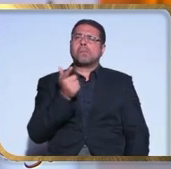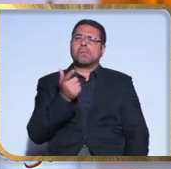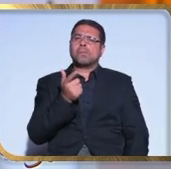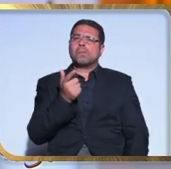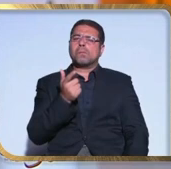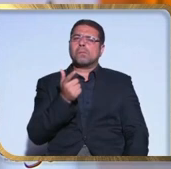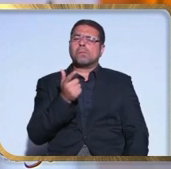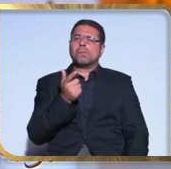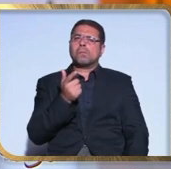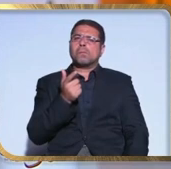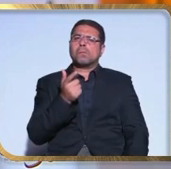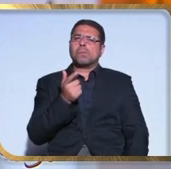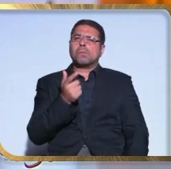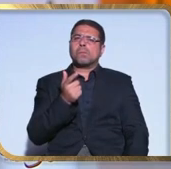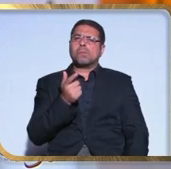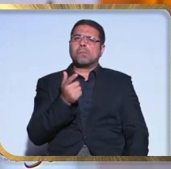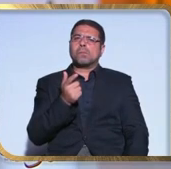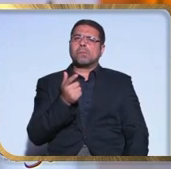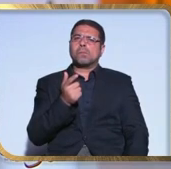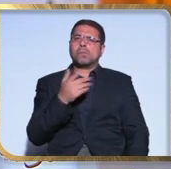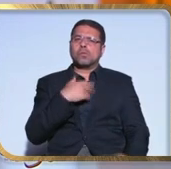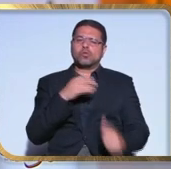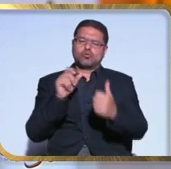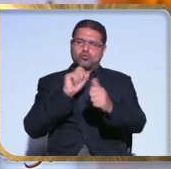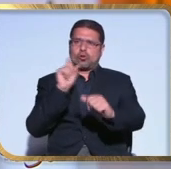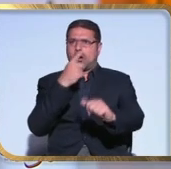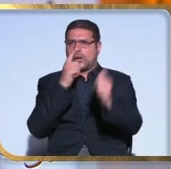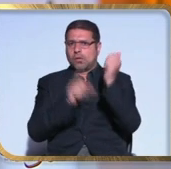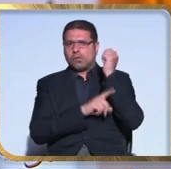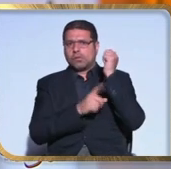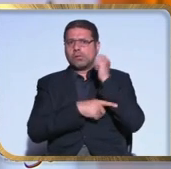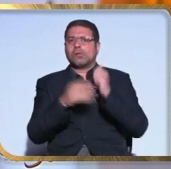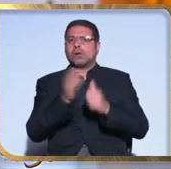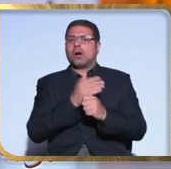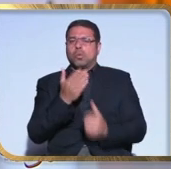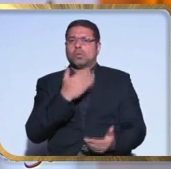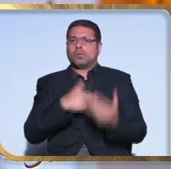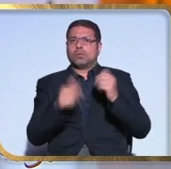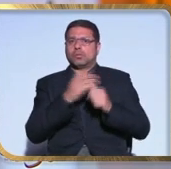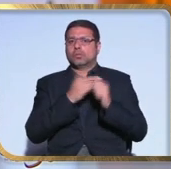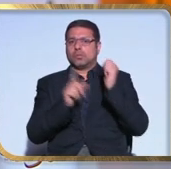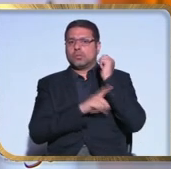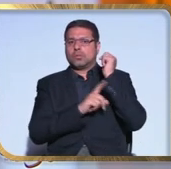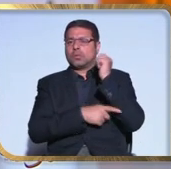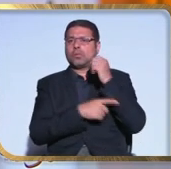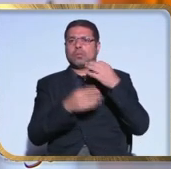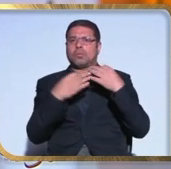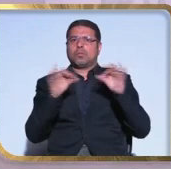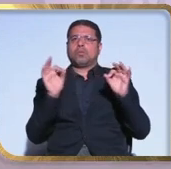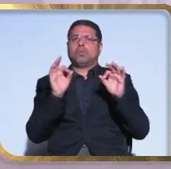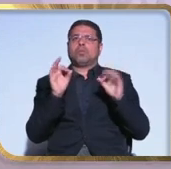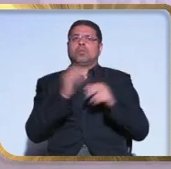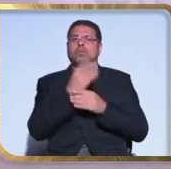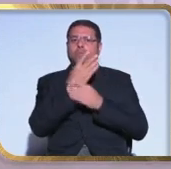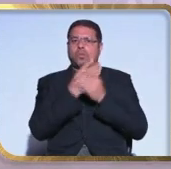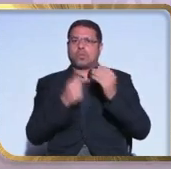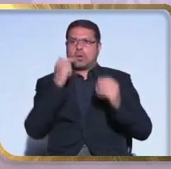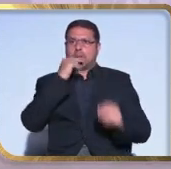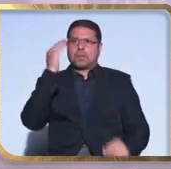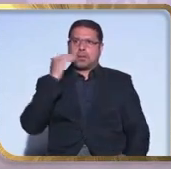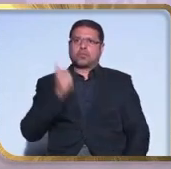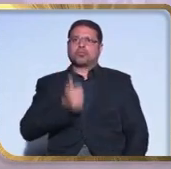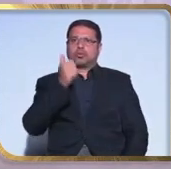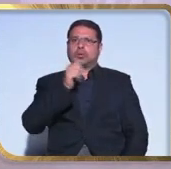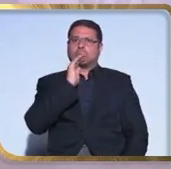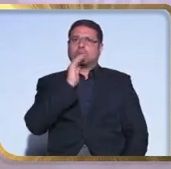الكام لا انا كنت لسه في الاول يا دكتور حاليا دلوقتي انا الحمل اكتمل ووضعت بنت الحمد لله